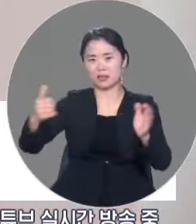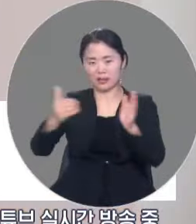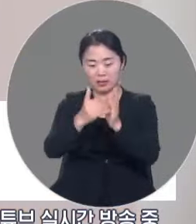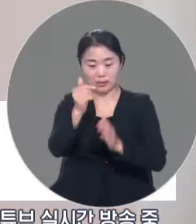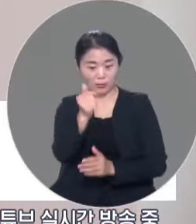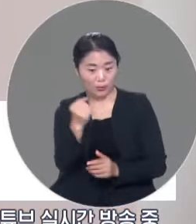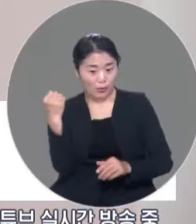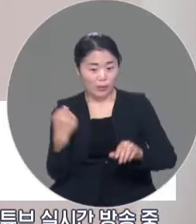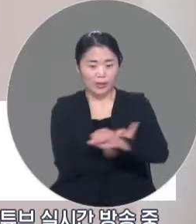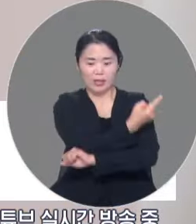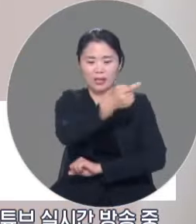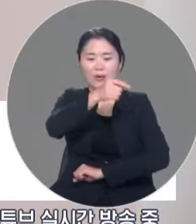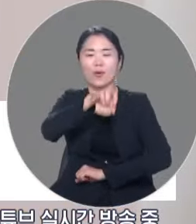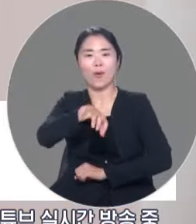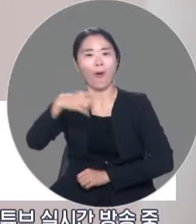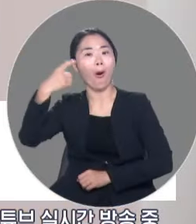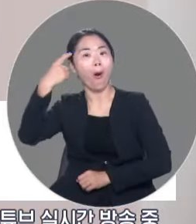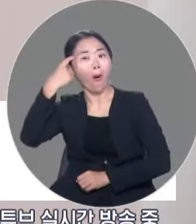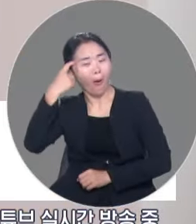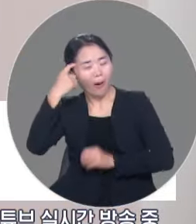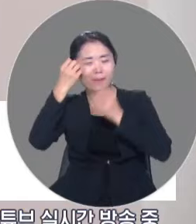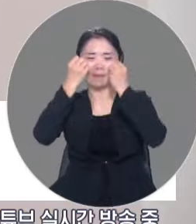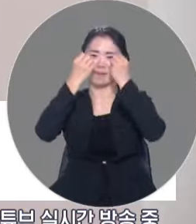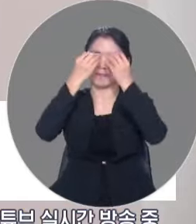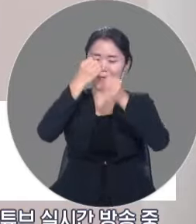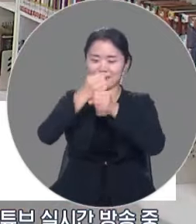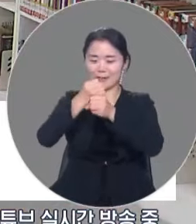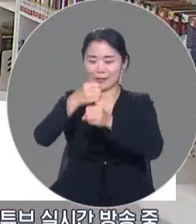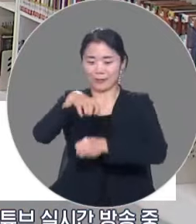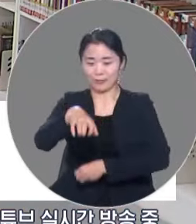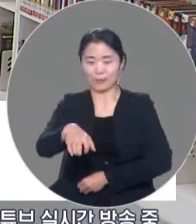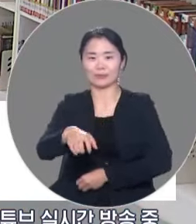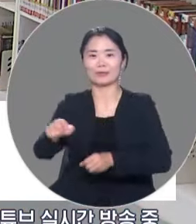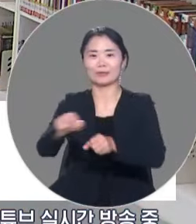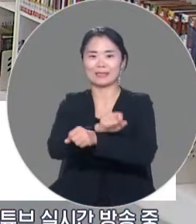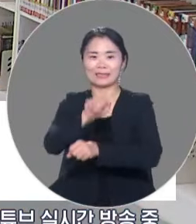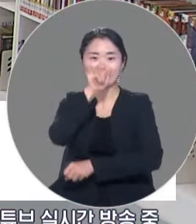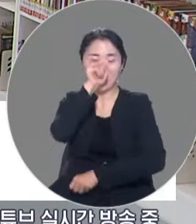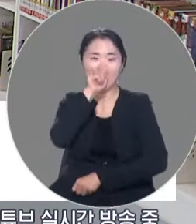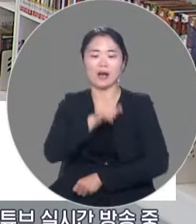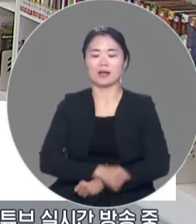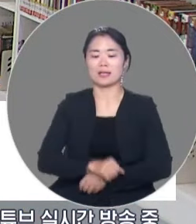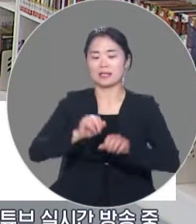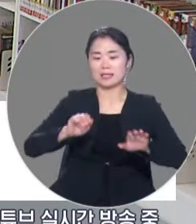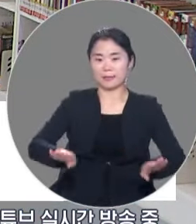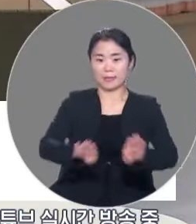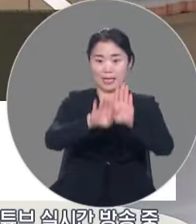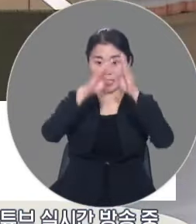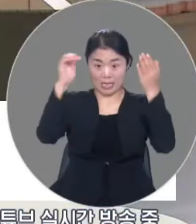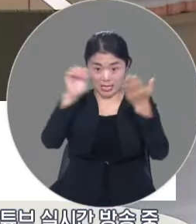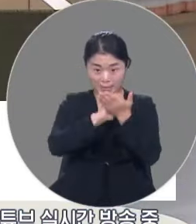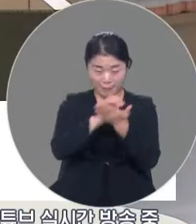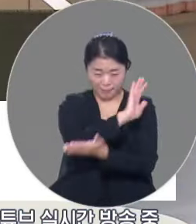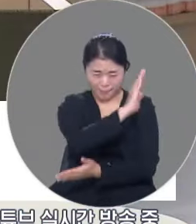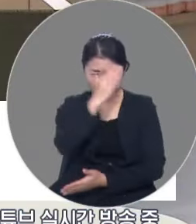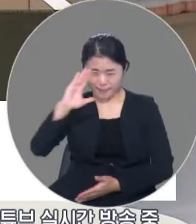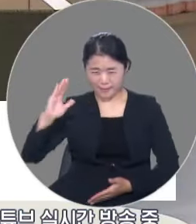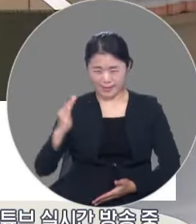레고 창의 공간 등 특색 있는 공간으로 구성되어 있습니다. 현재까지 개관 도서 10만 권의